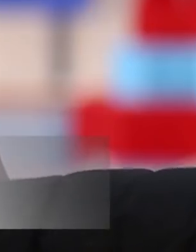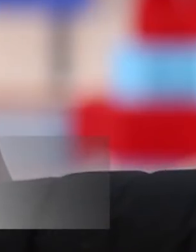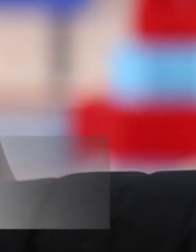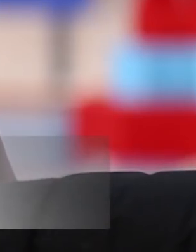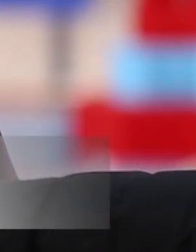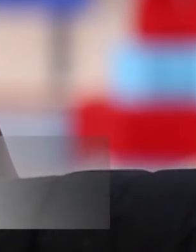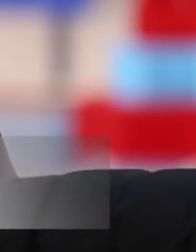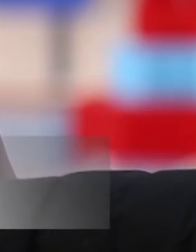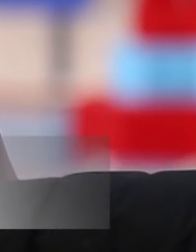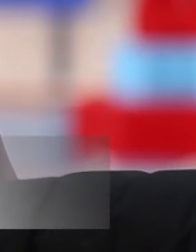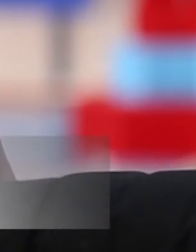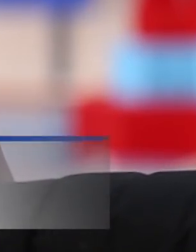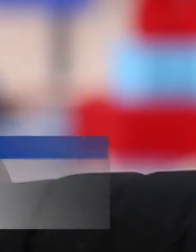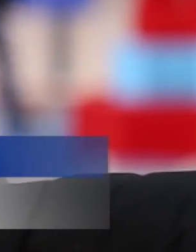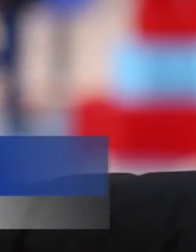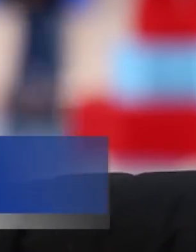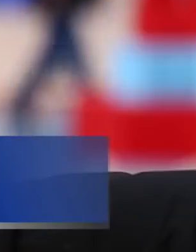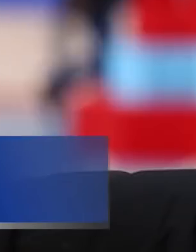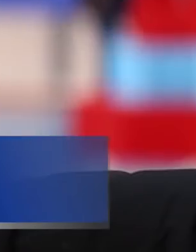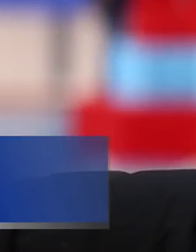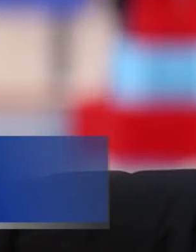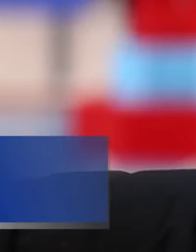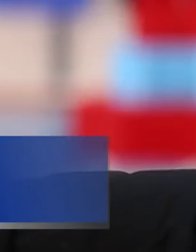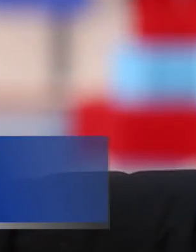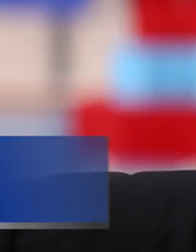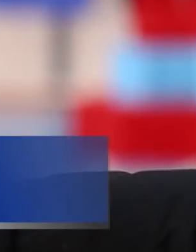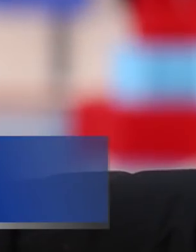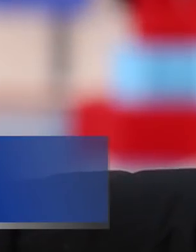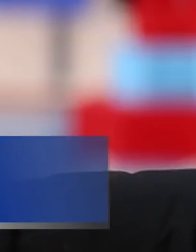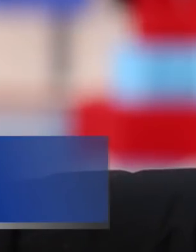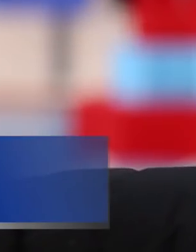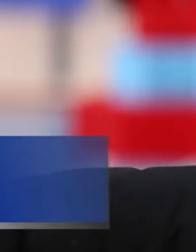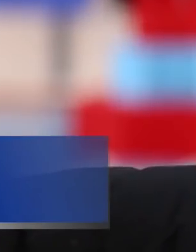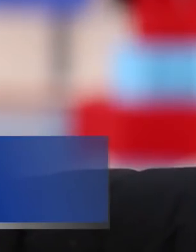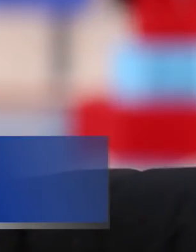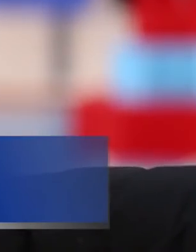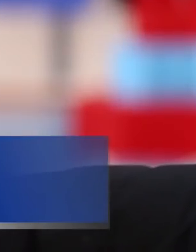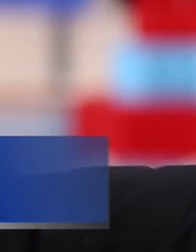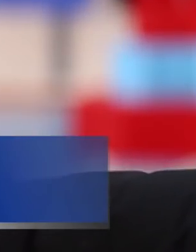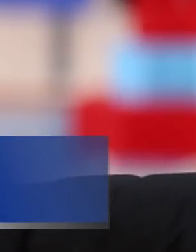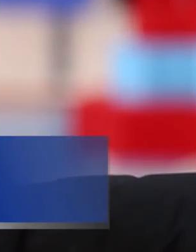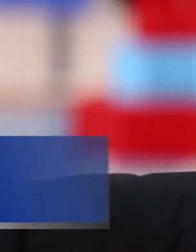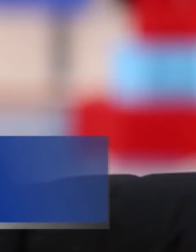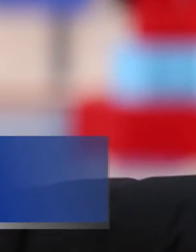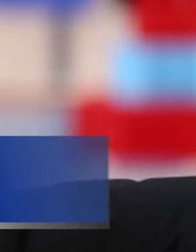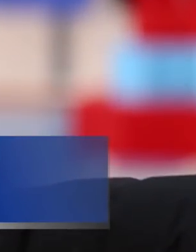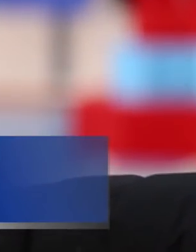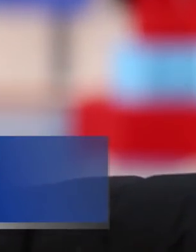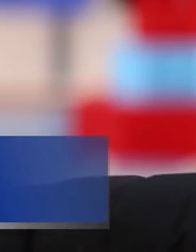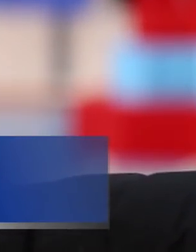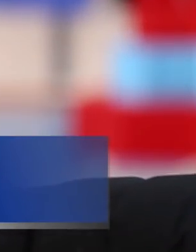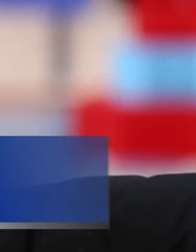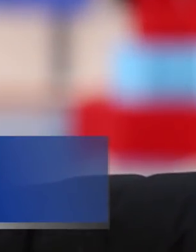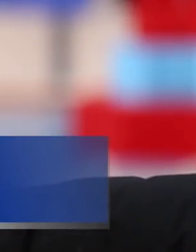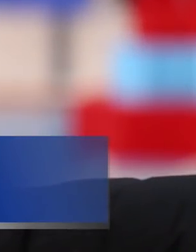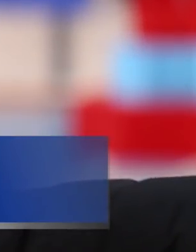Спорт зал ашиглалтанд орсноор Эрдэнэ өрөнчүүд 2022 оныг эрүүл мэнд спортыг дэмжих жил болгож миний би анхны захирамжаа